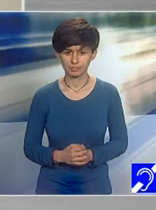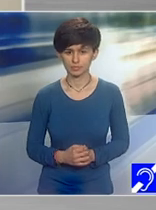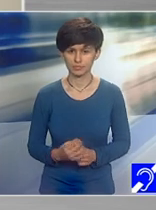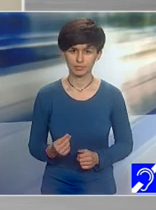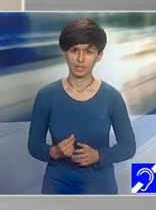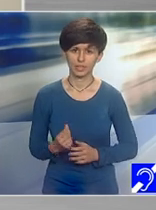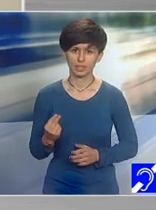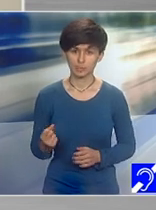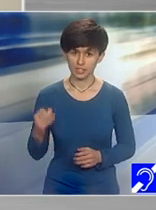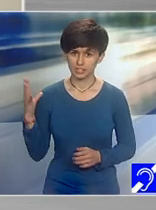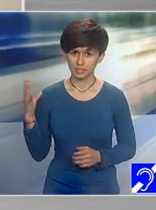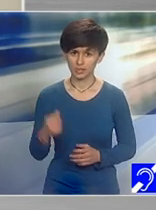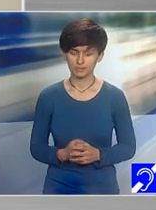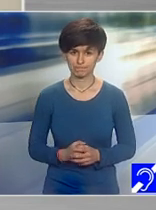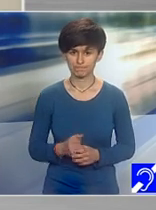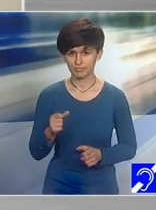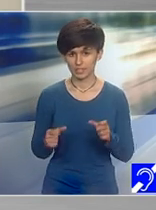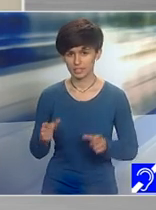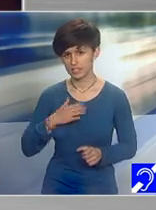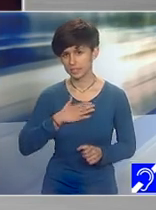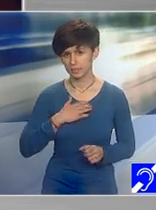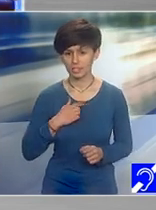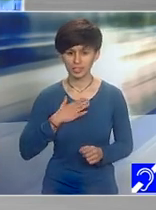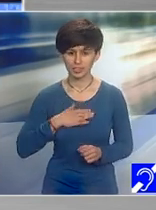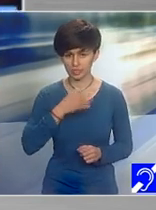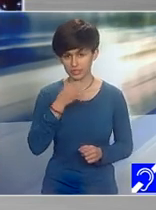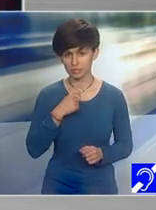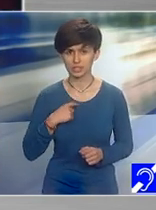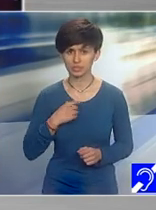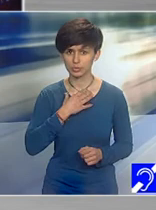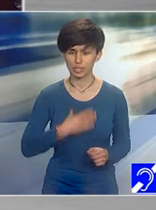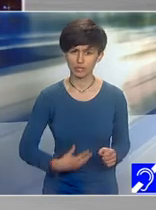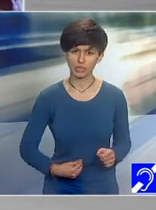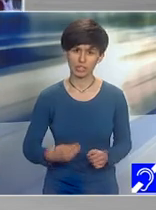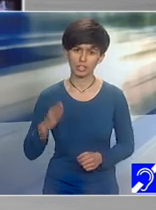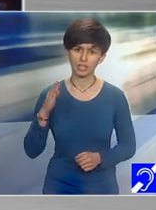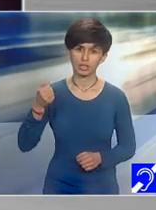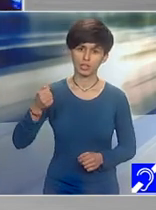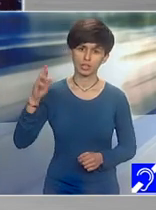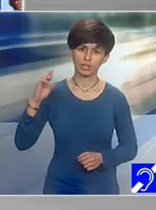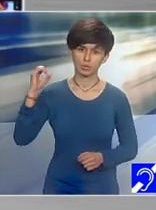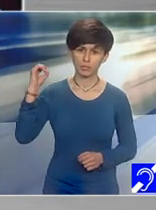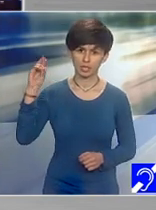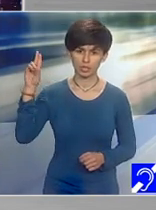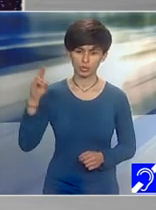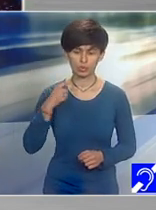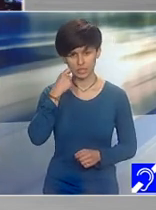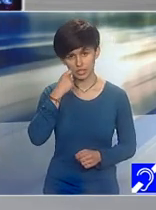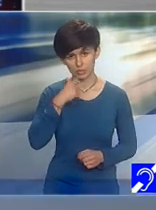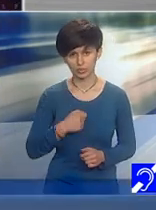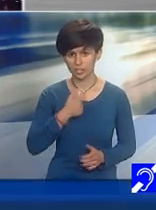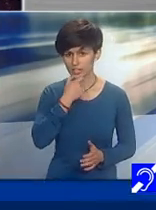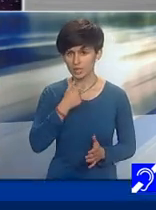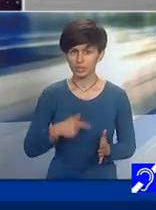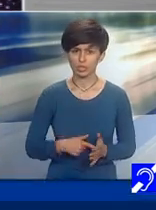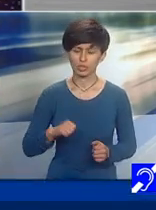rog. Bună ziua! Despre mine ce pot să vă spun este că sunt avocat în cadrul Baroului Cluj. Din 2011 am cabinetul